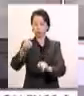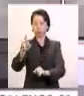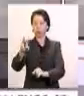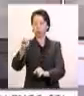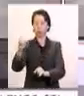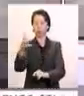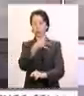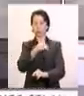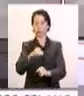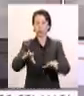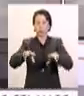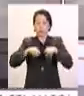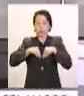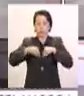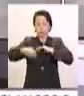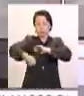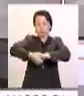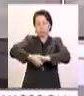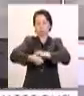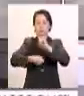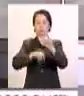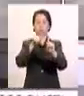RM187.5 juta dan menerima rasuah